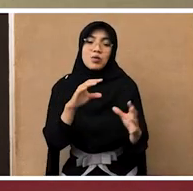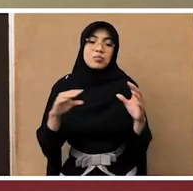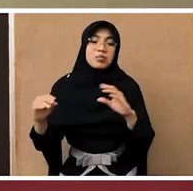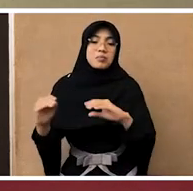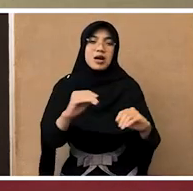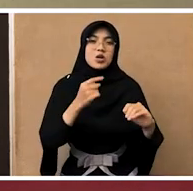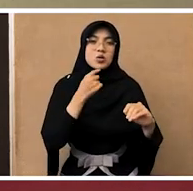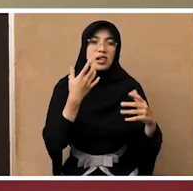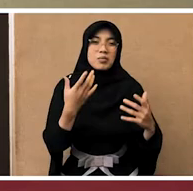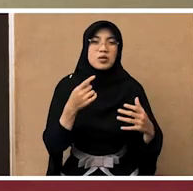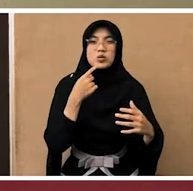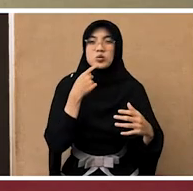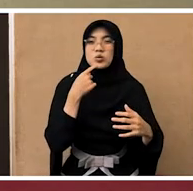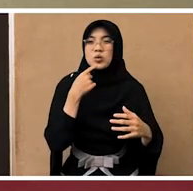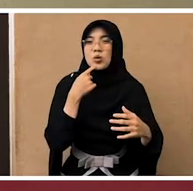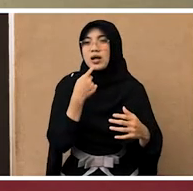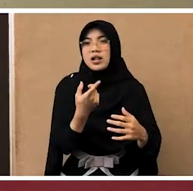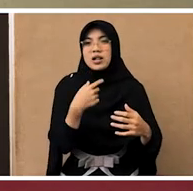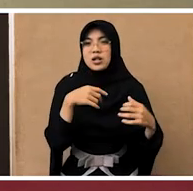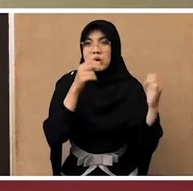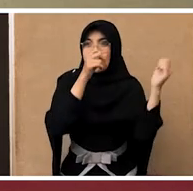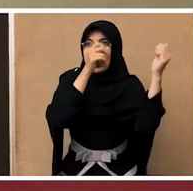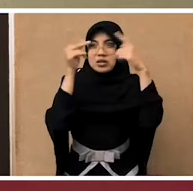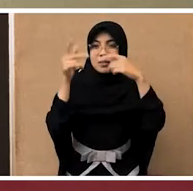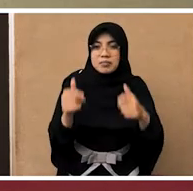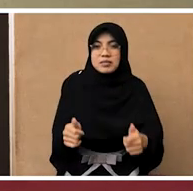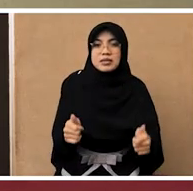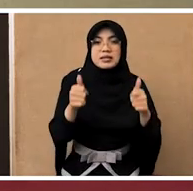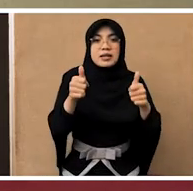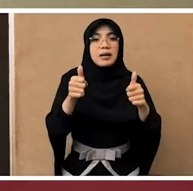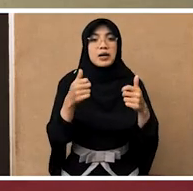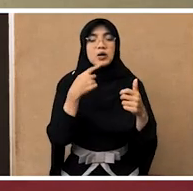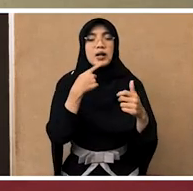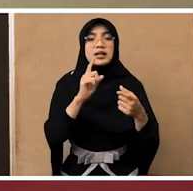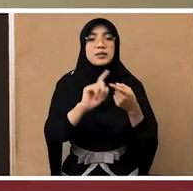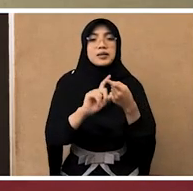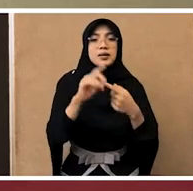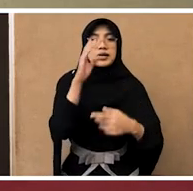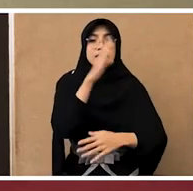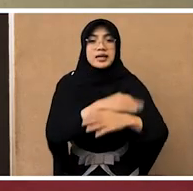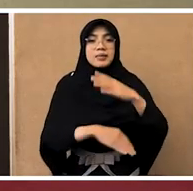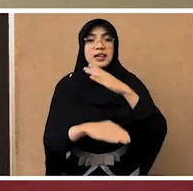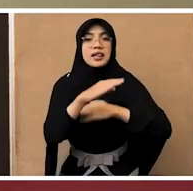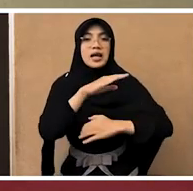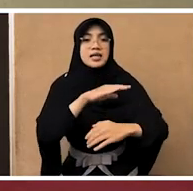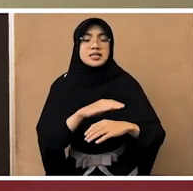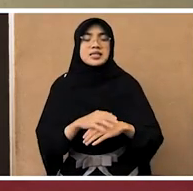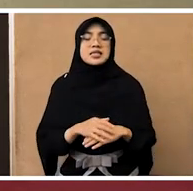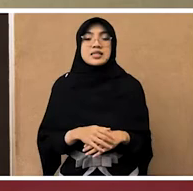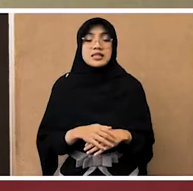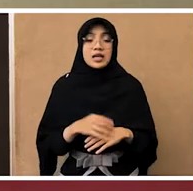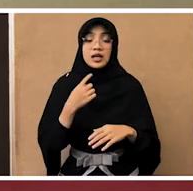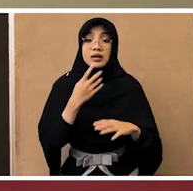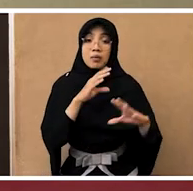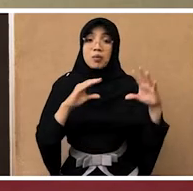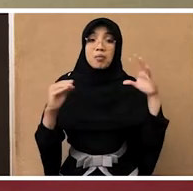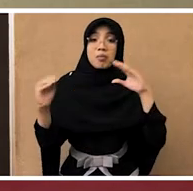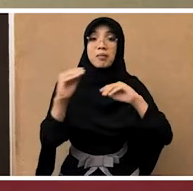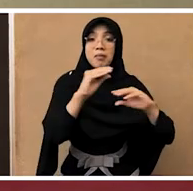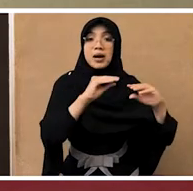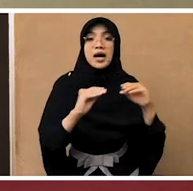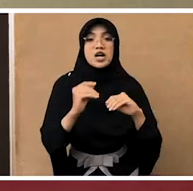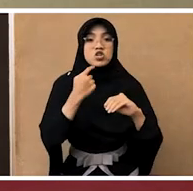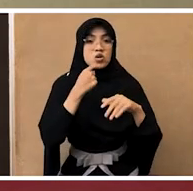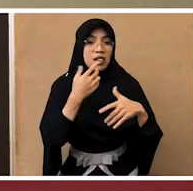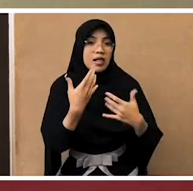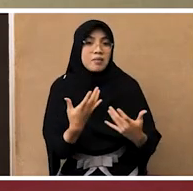apa soal konsep terbaik bagi kawan-kawan penyandang disabilitas kita bicara soal